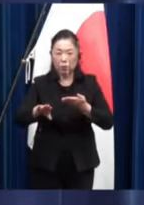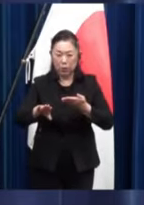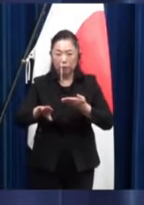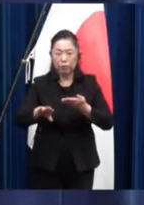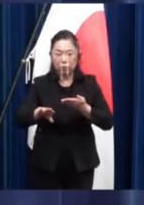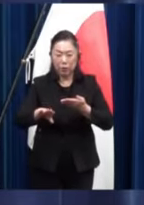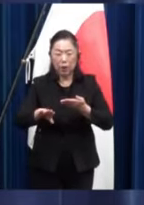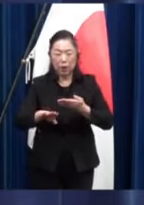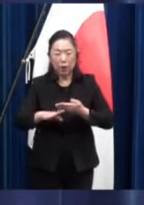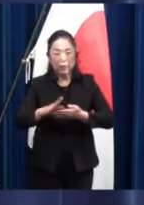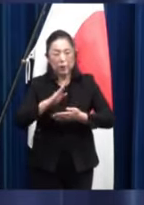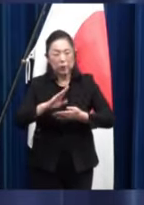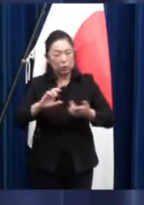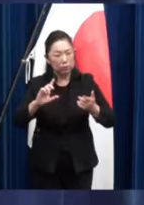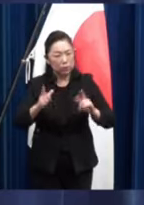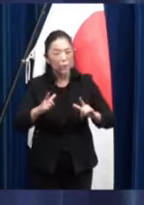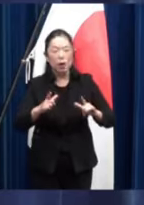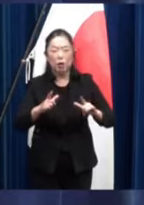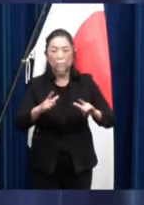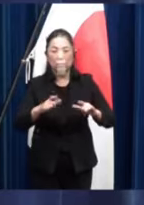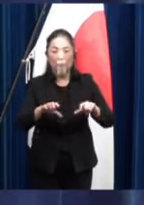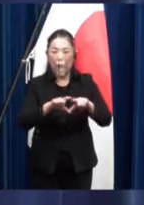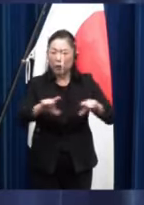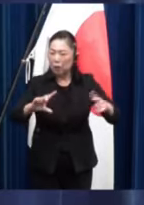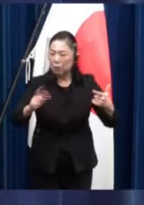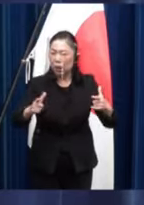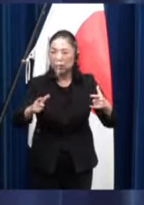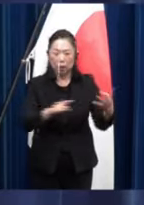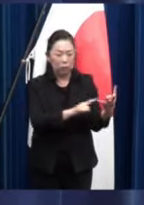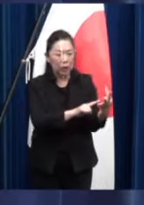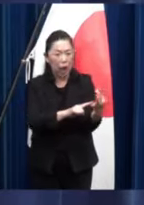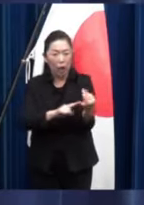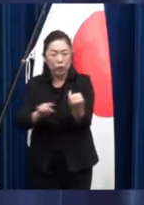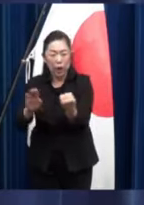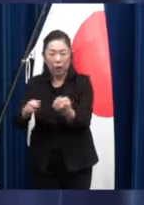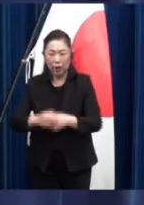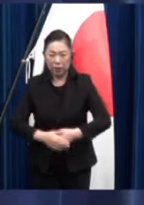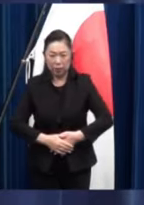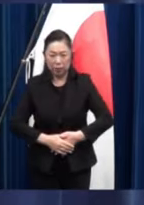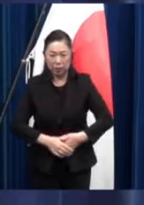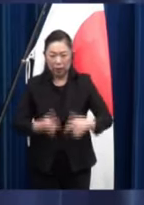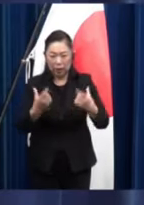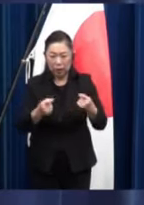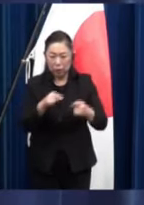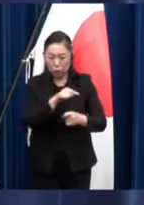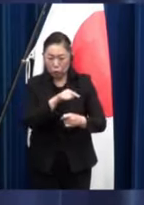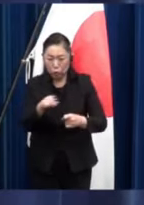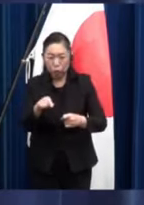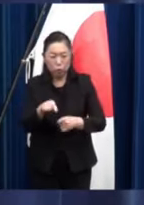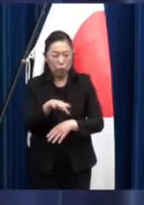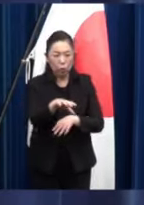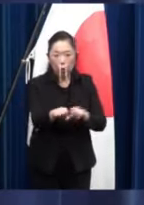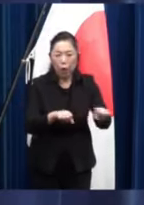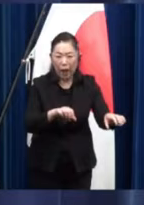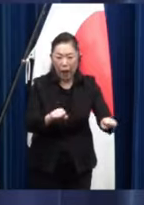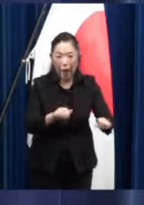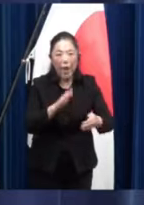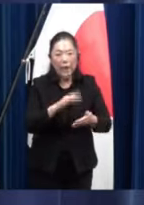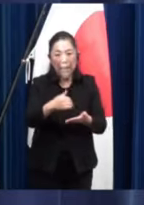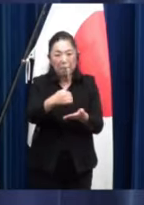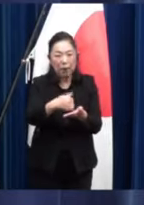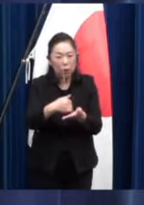当たり前でないいろいろなことがあります。それらを見逃さず、現場の声に耳を傾け